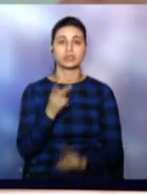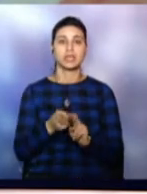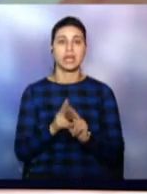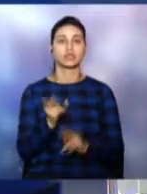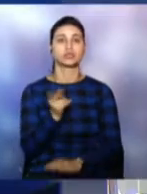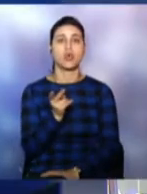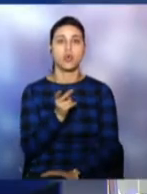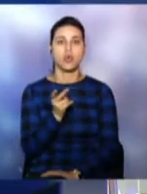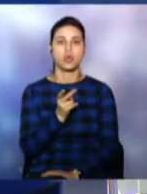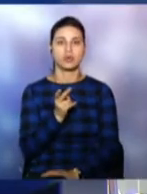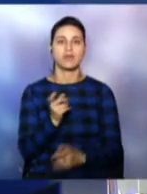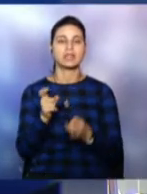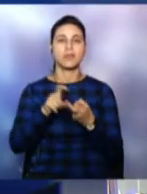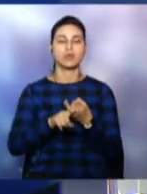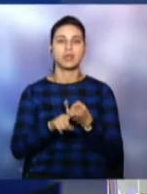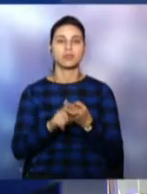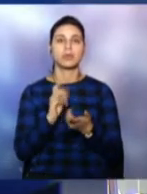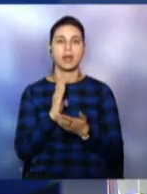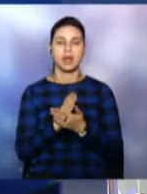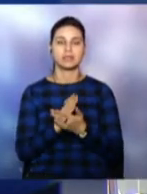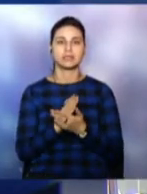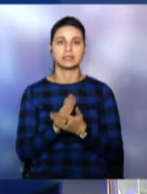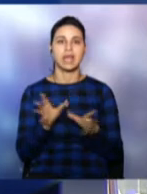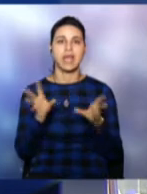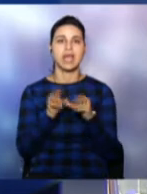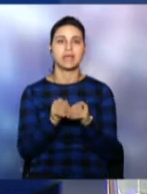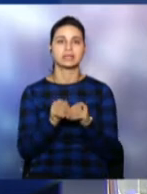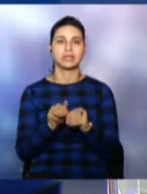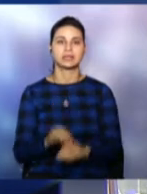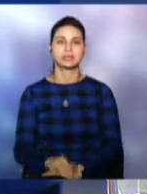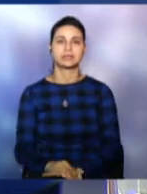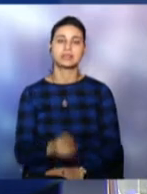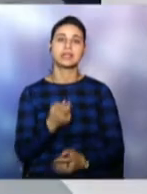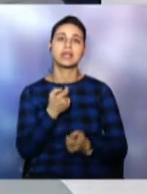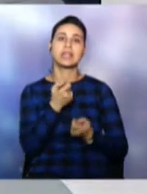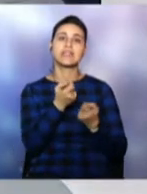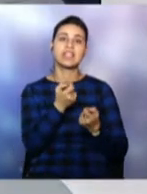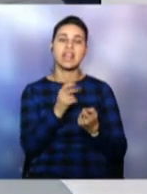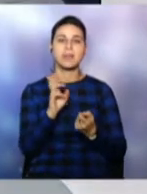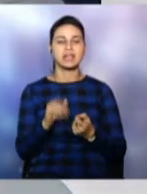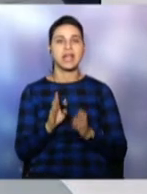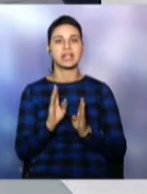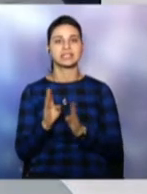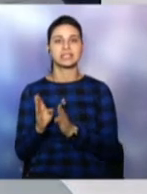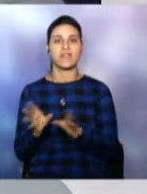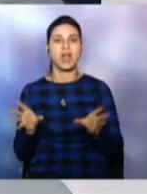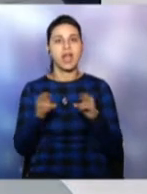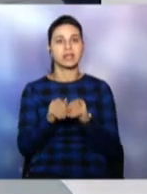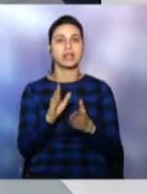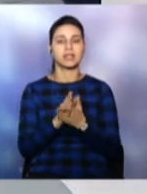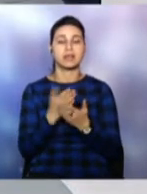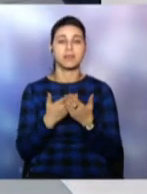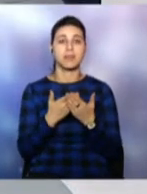ტიპის დამოკიდებულება არის ერთად, ანუ ნივთიერება და ქცევაც. იმიტომ რომ აი